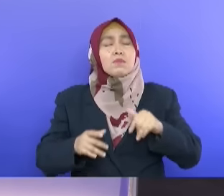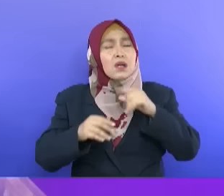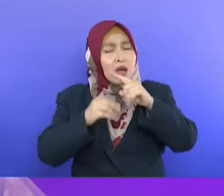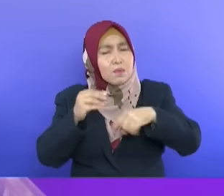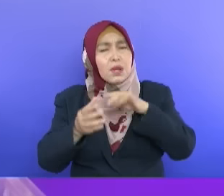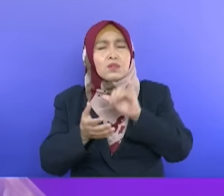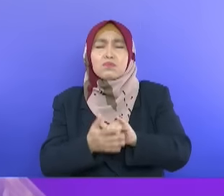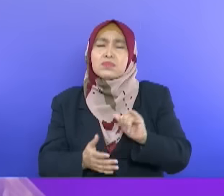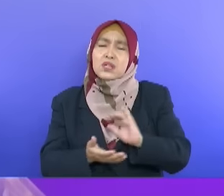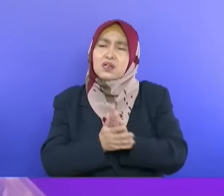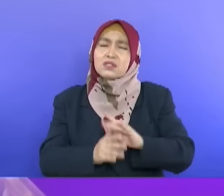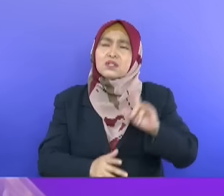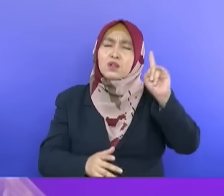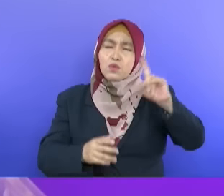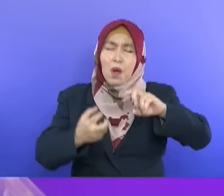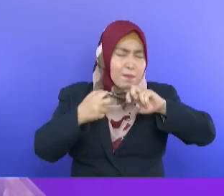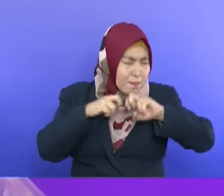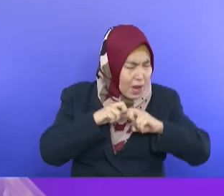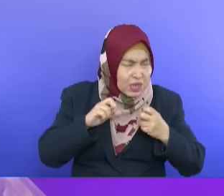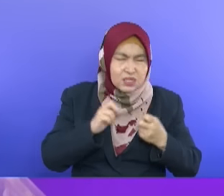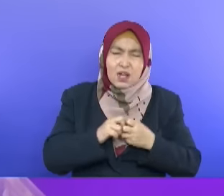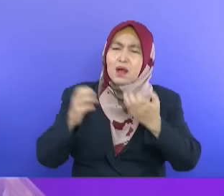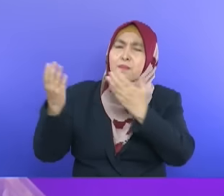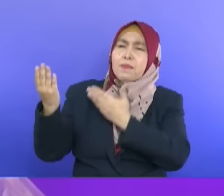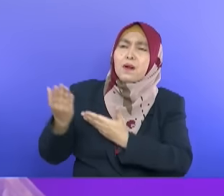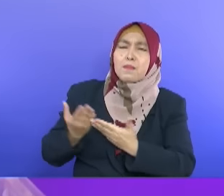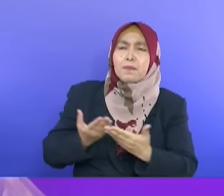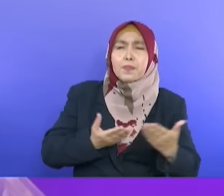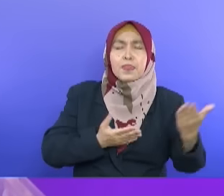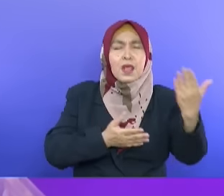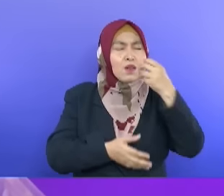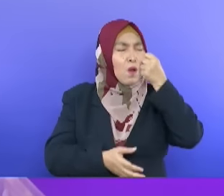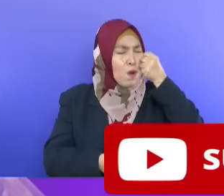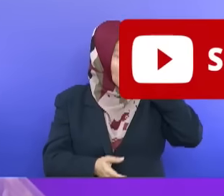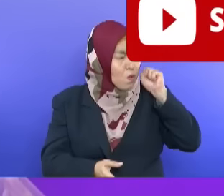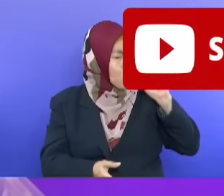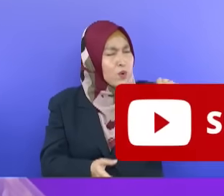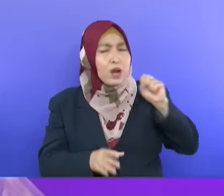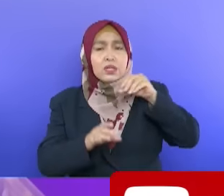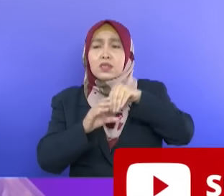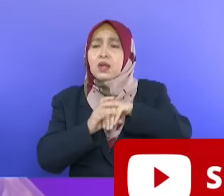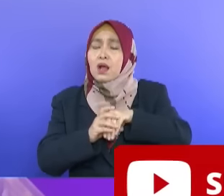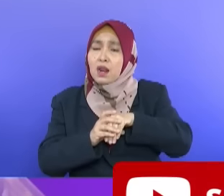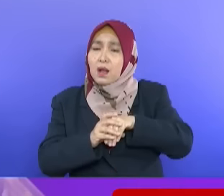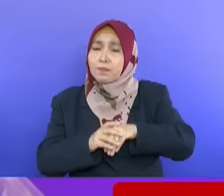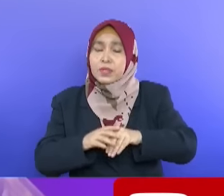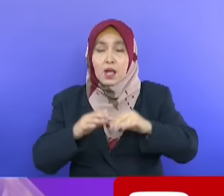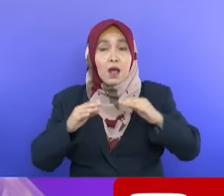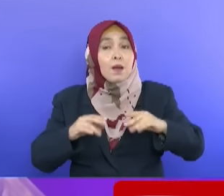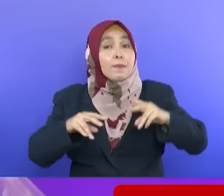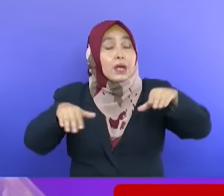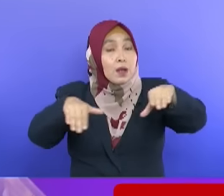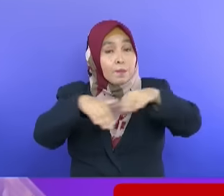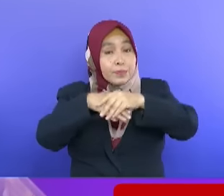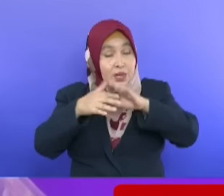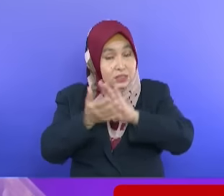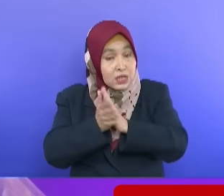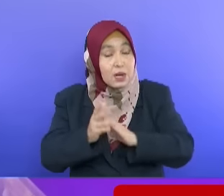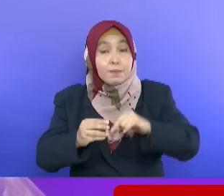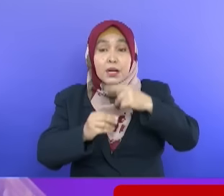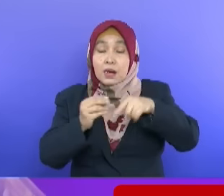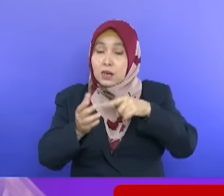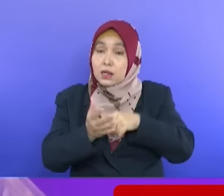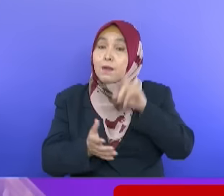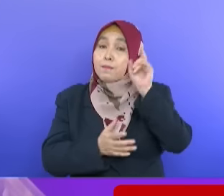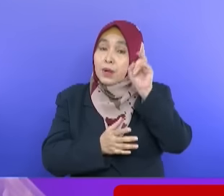sebagai satu masalah membawa kepada kekufuran di dalam sebuah rumah tangga dan inilah yang